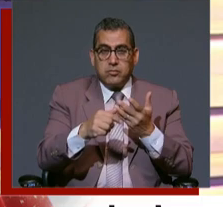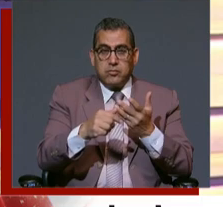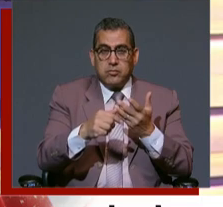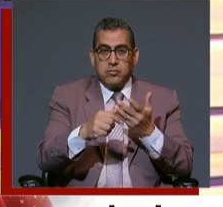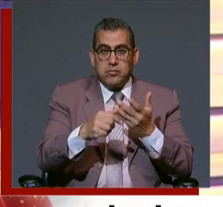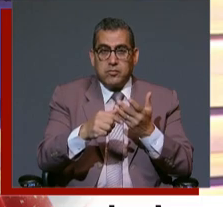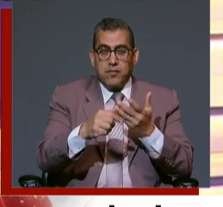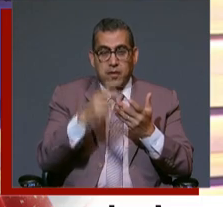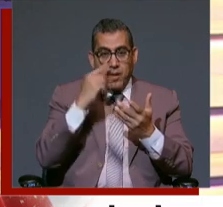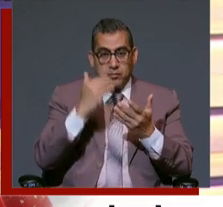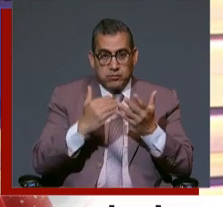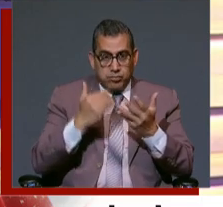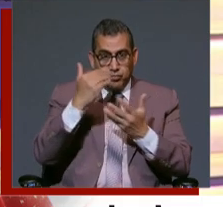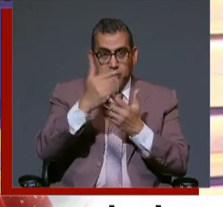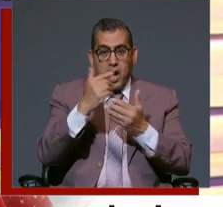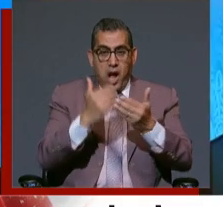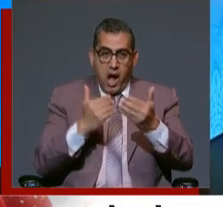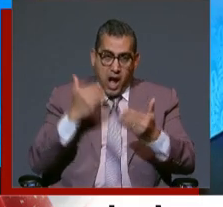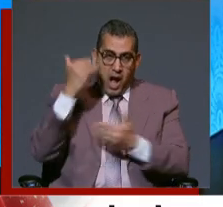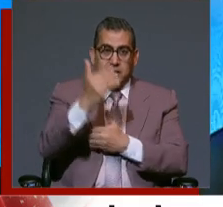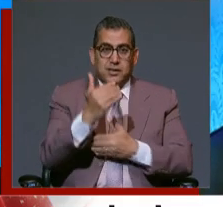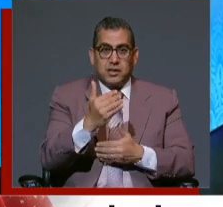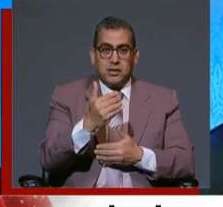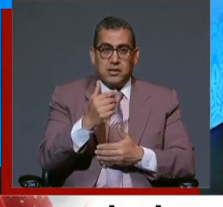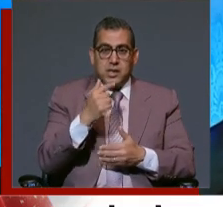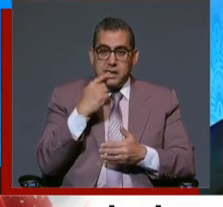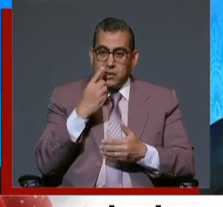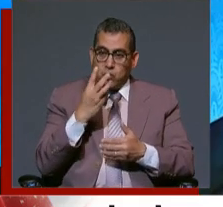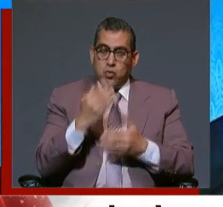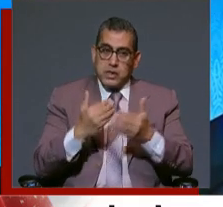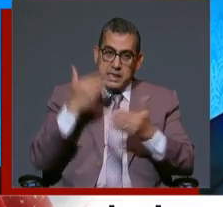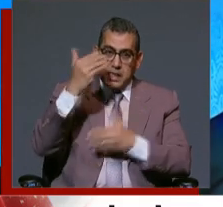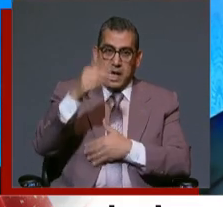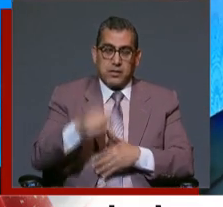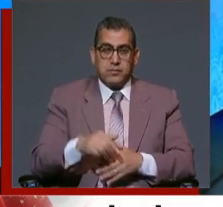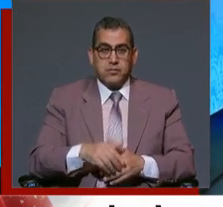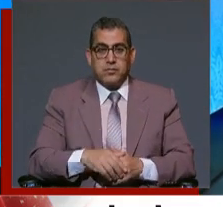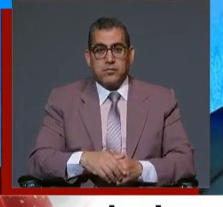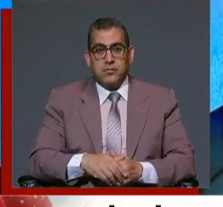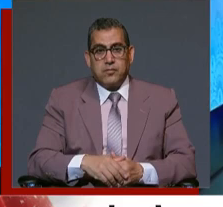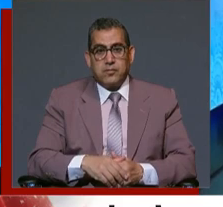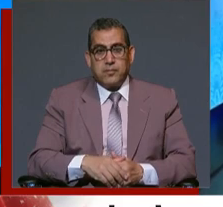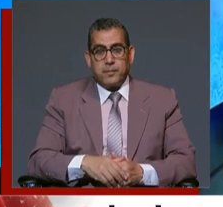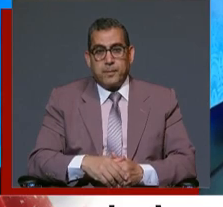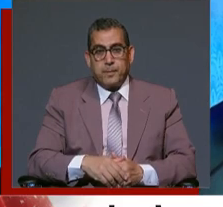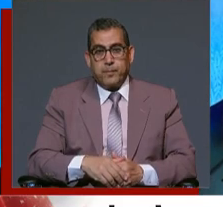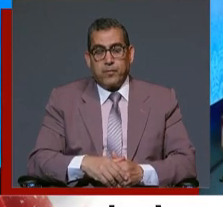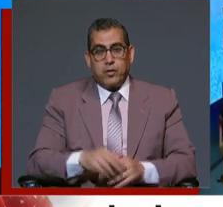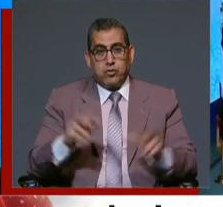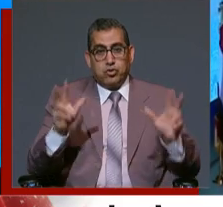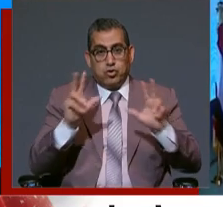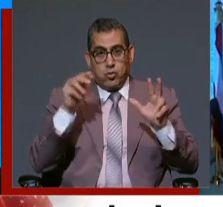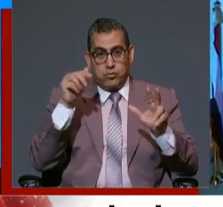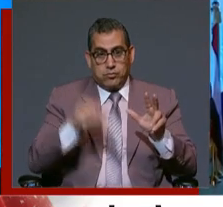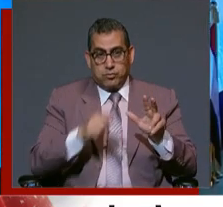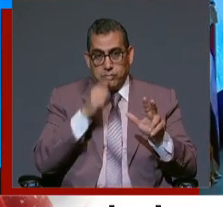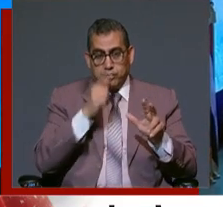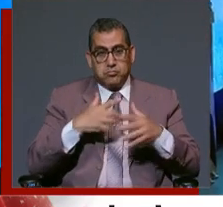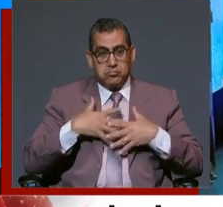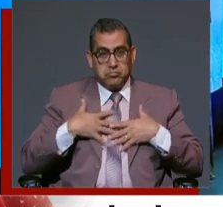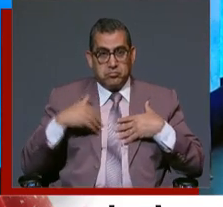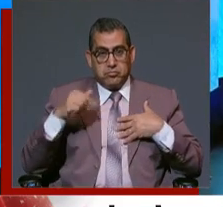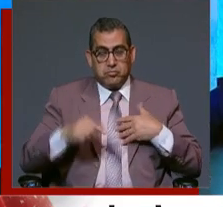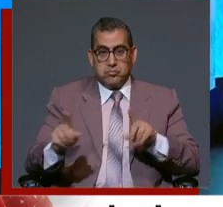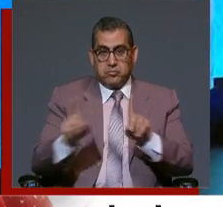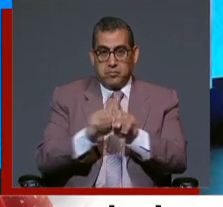يعني فترة أطول من ذلك بكثير. طيب مشاهدي الكرام، يسعدني أن تنضم